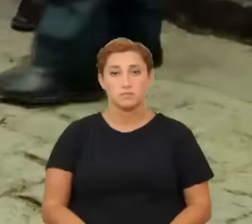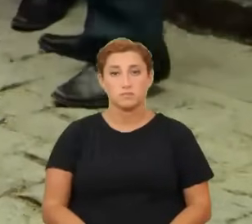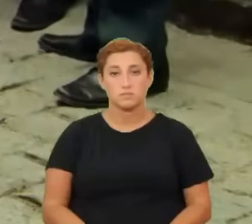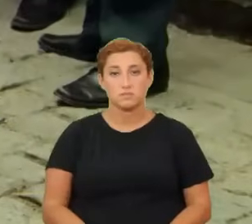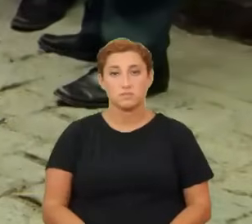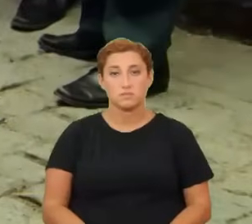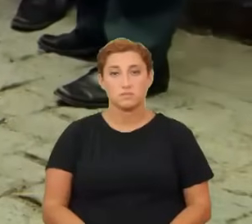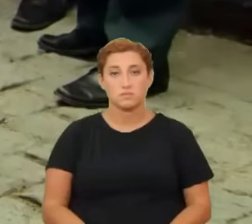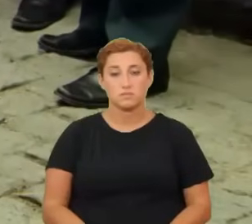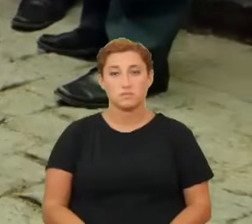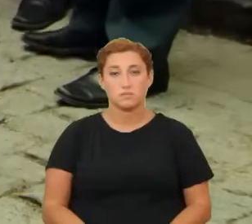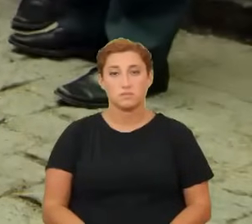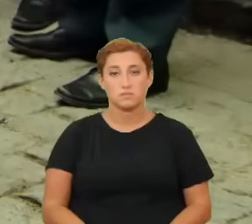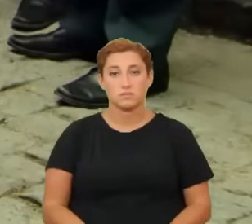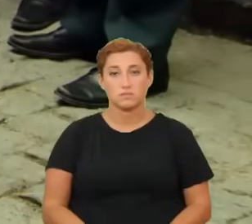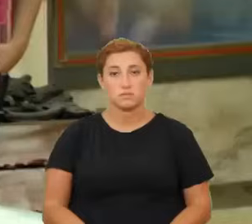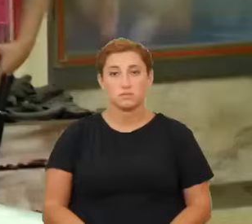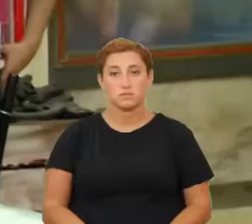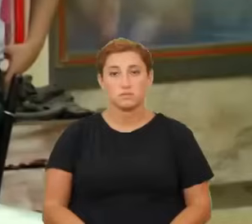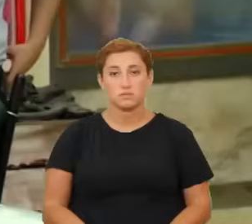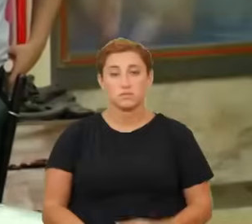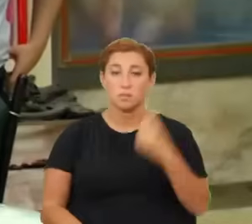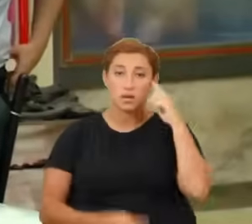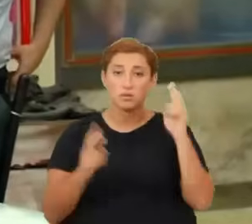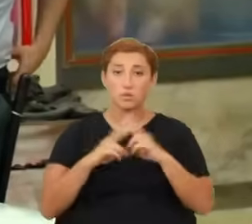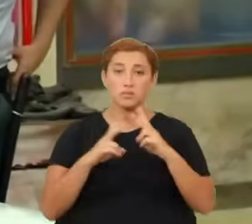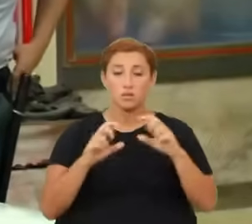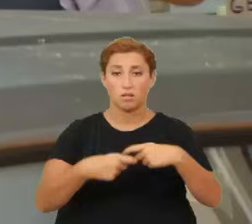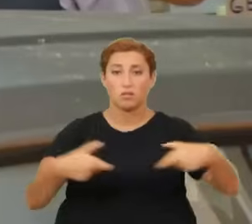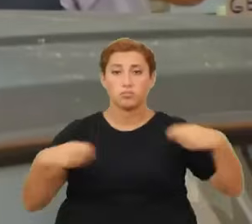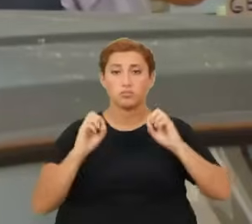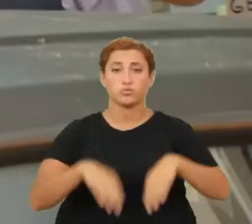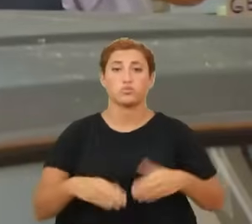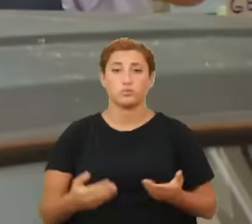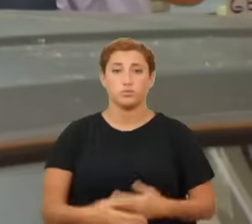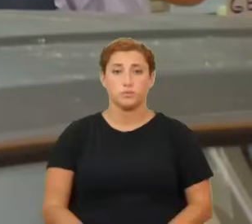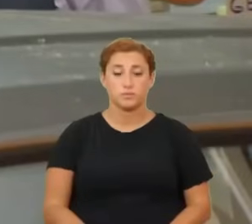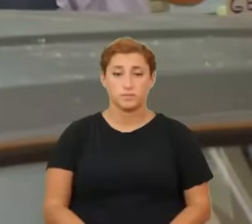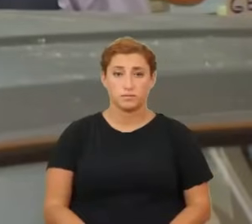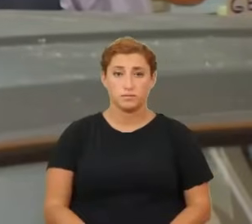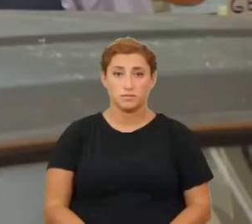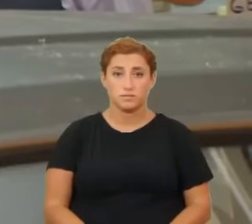Kapının kapanmasıyla tampon düştü. Başkomiserim, tampon düştü.